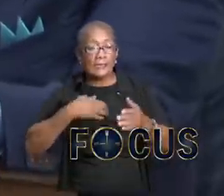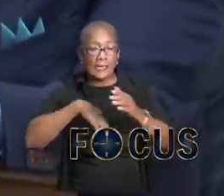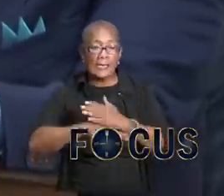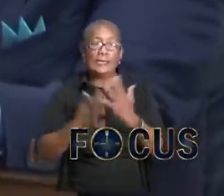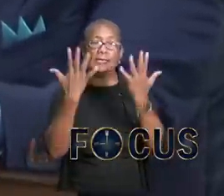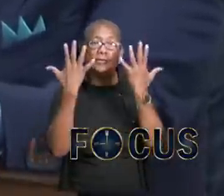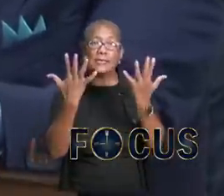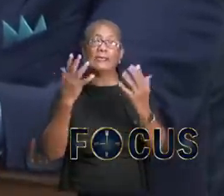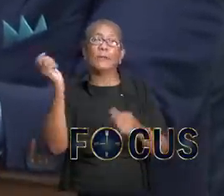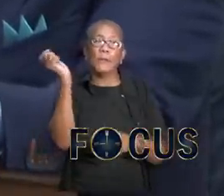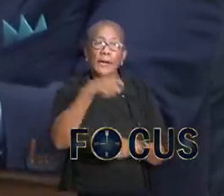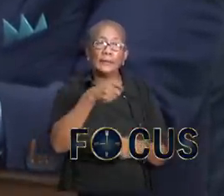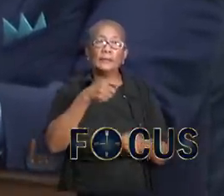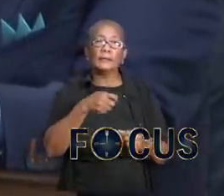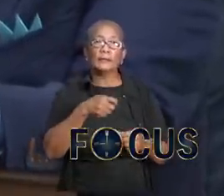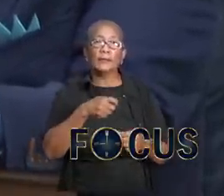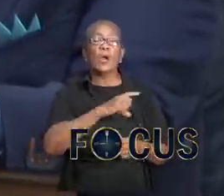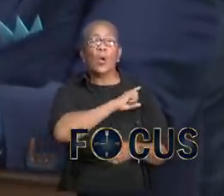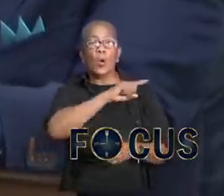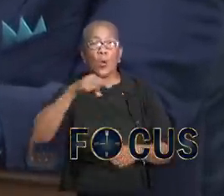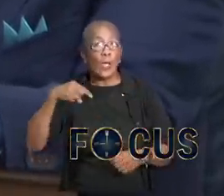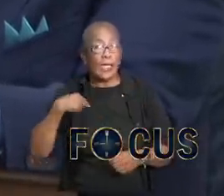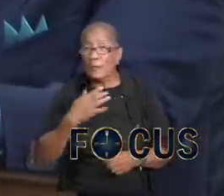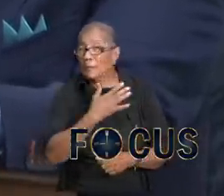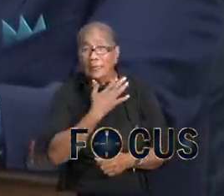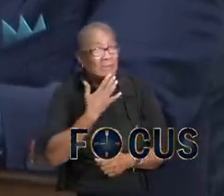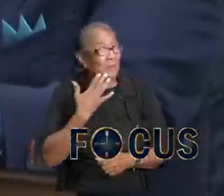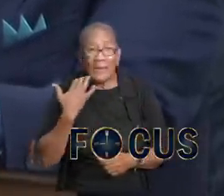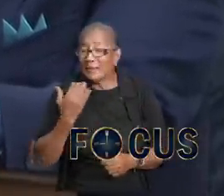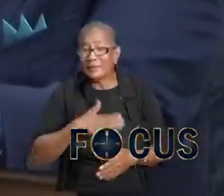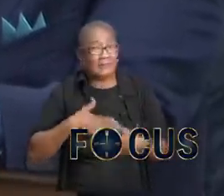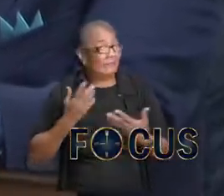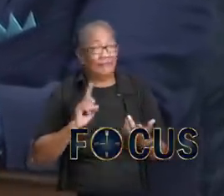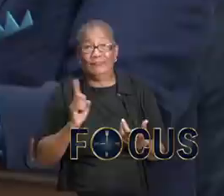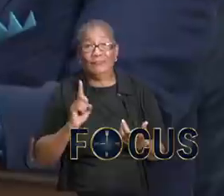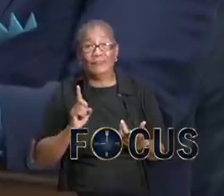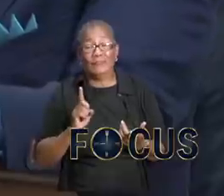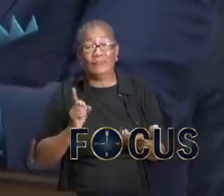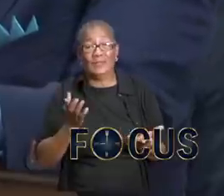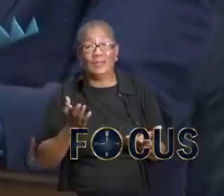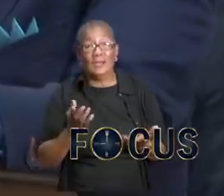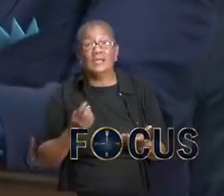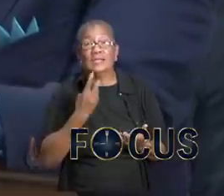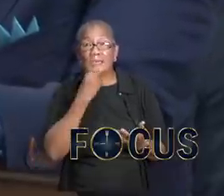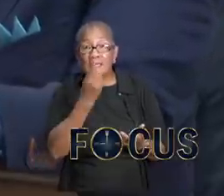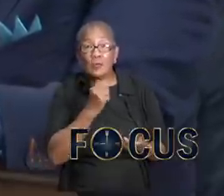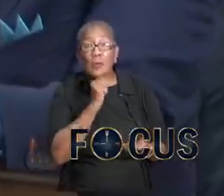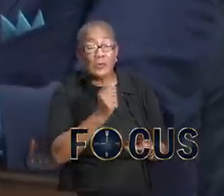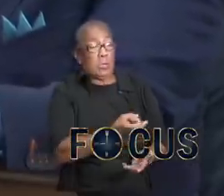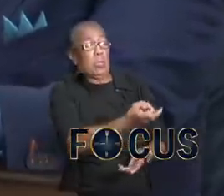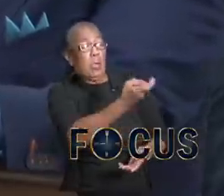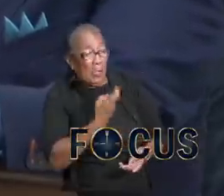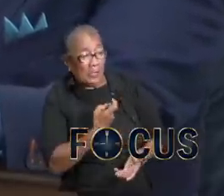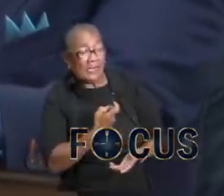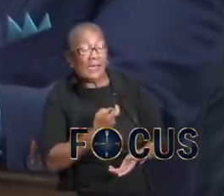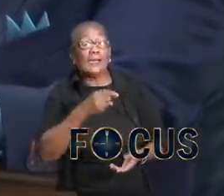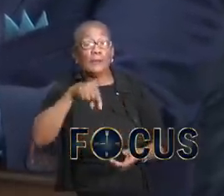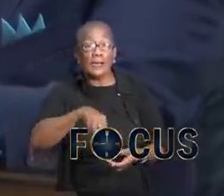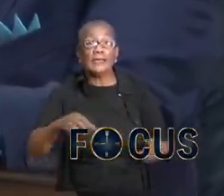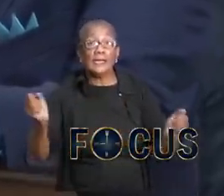10 maanden, we hebben het niet makkelijk gehad. U zelf hoort wat de uitdagingen waren. Maar dit